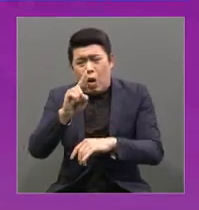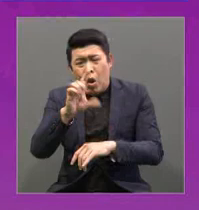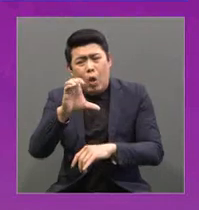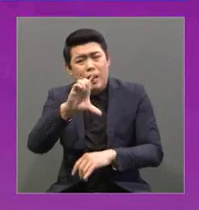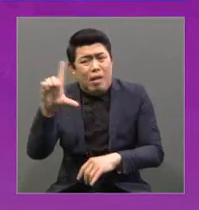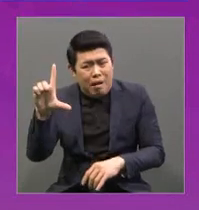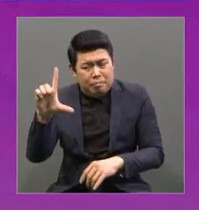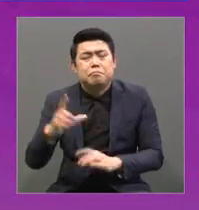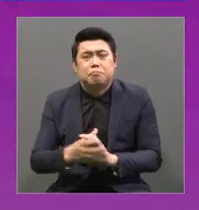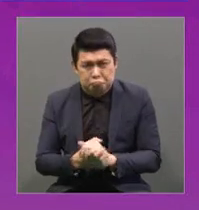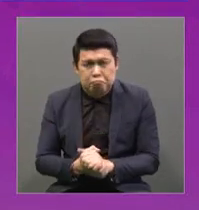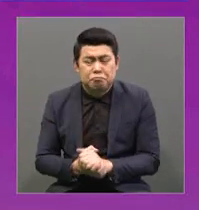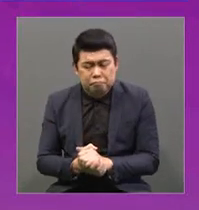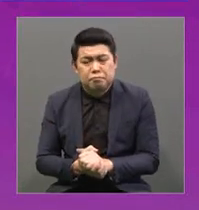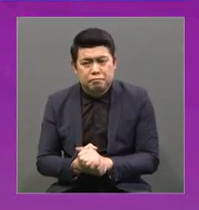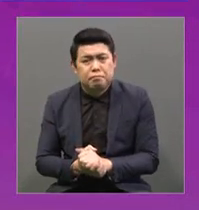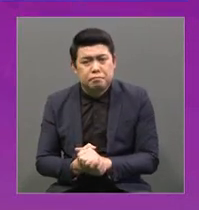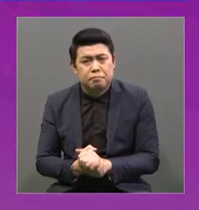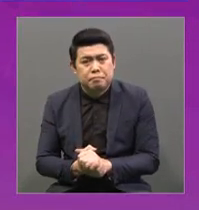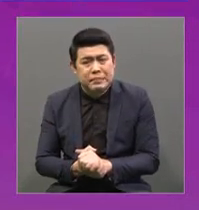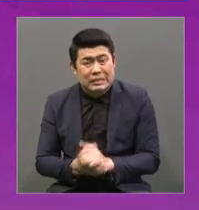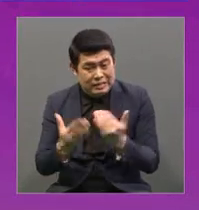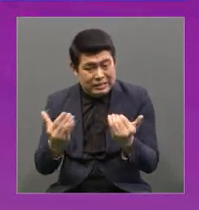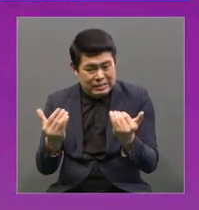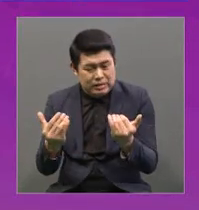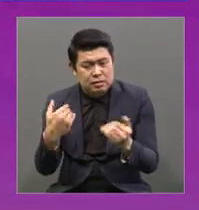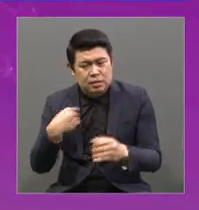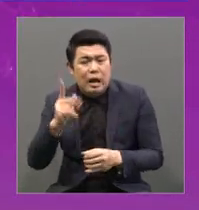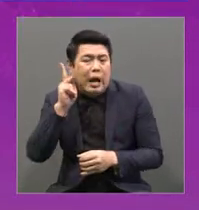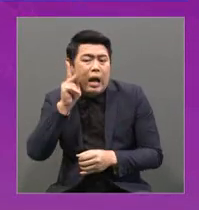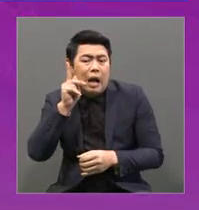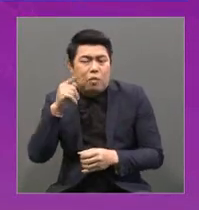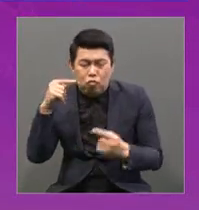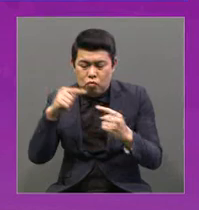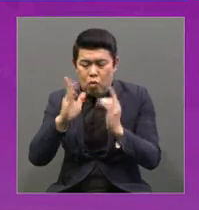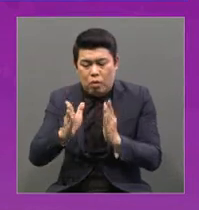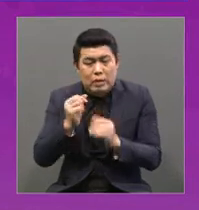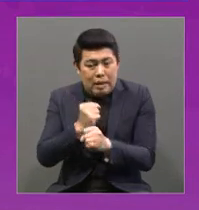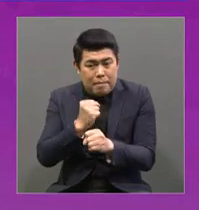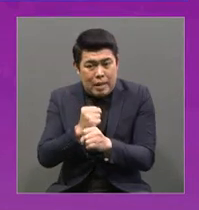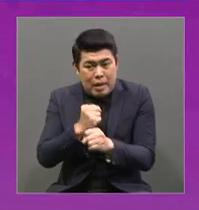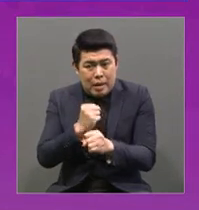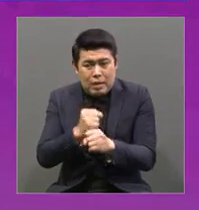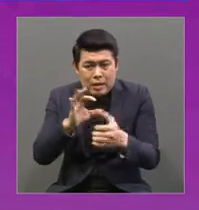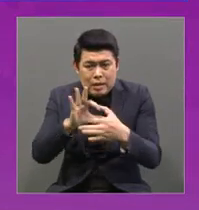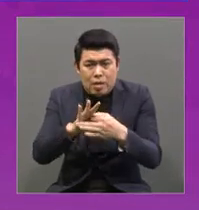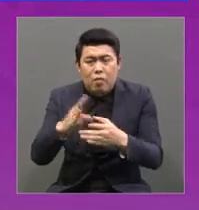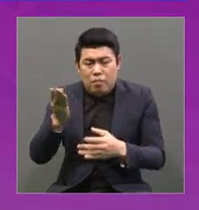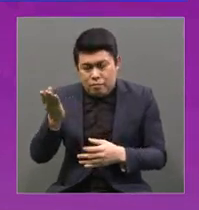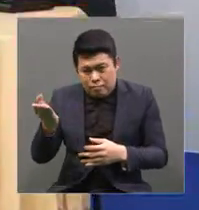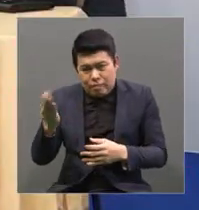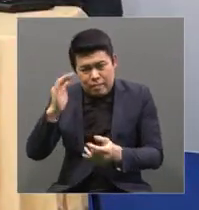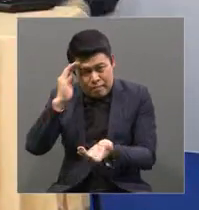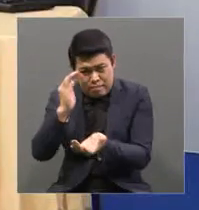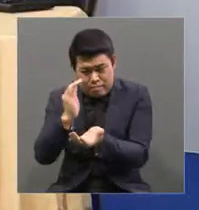ยล้านอ่ะร้อยล้านบาทไทยนะนะคะคือวันนี้เนี่ยก็มีการแถลงข่าวจากทางเจ้าหน้าที่ที่เกี่ยวข้องนะคะโดยทาง